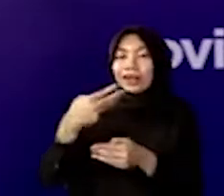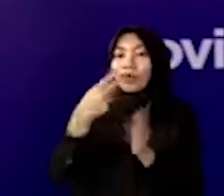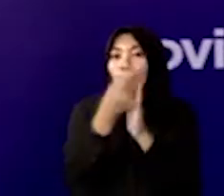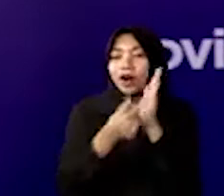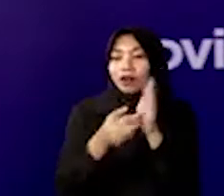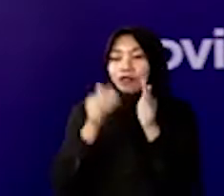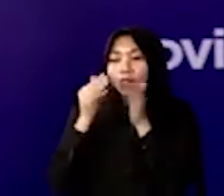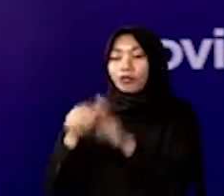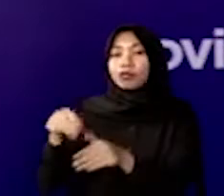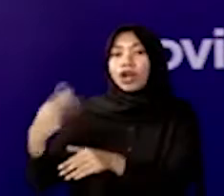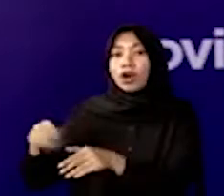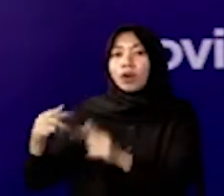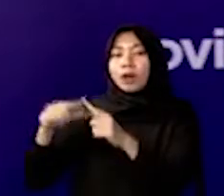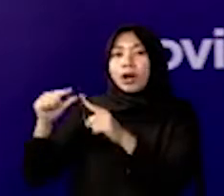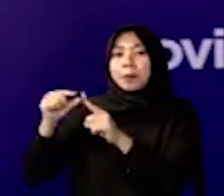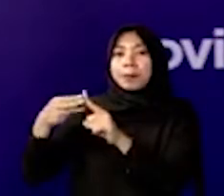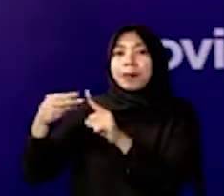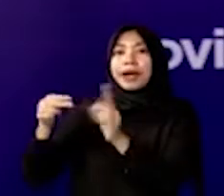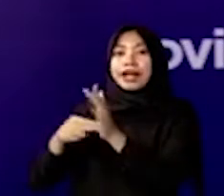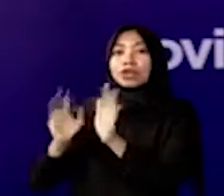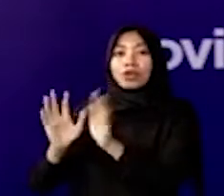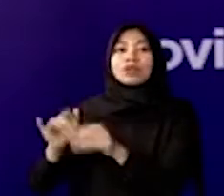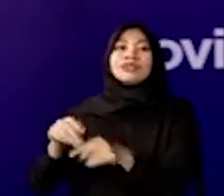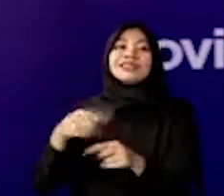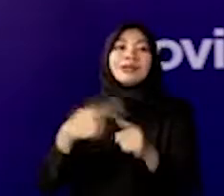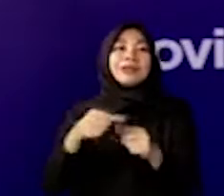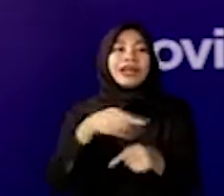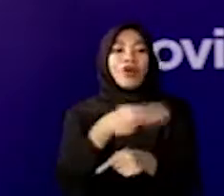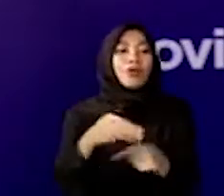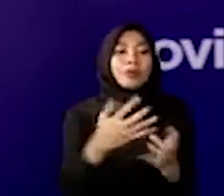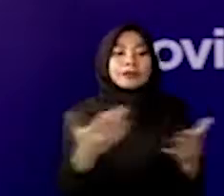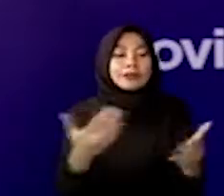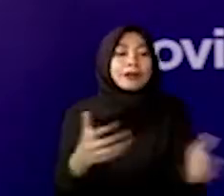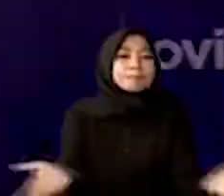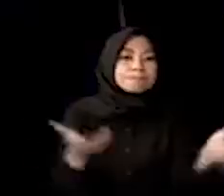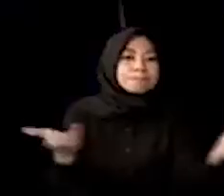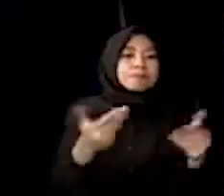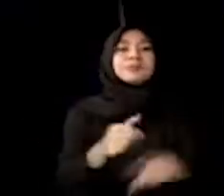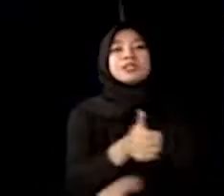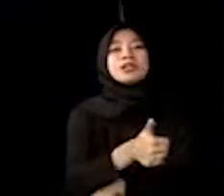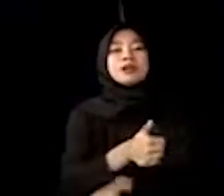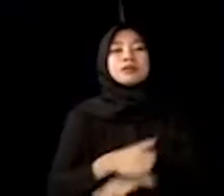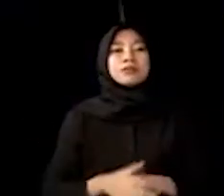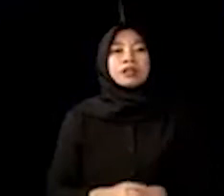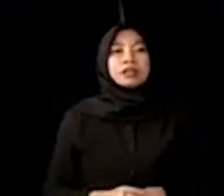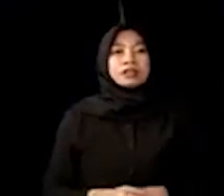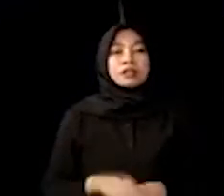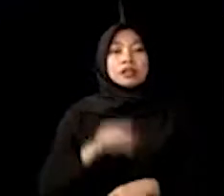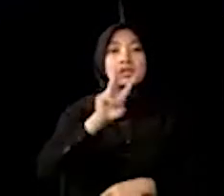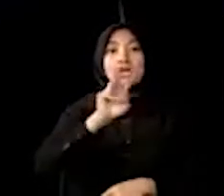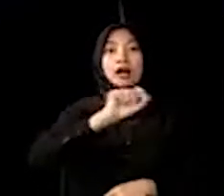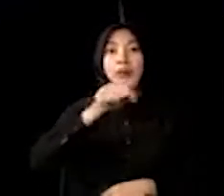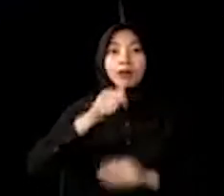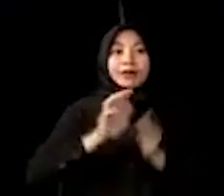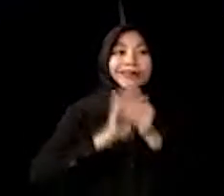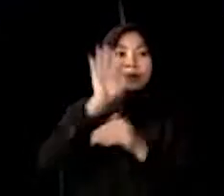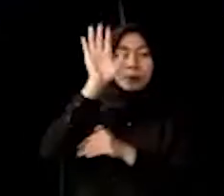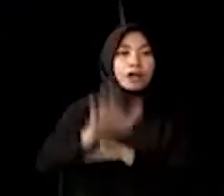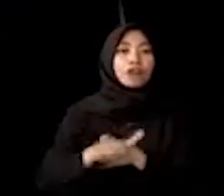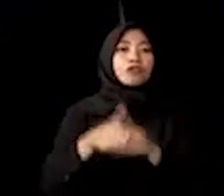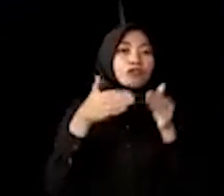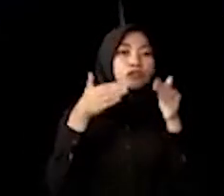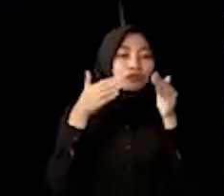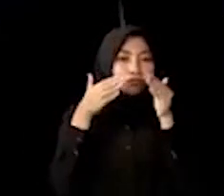APBN tetapi ekonomi R juga terdorong demikian Pak fokus kita untuk 3 bulan ke depan adalah yang pertama adalah